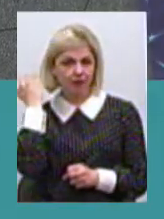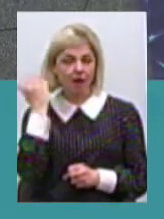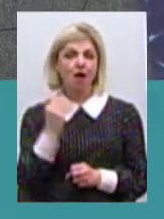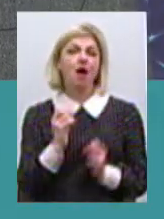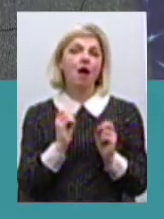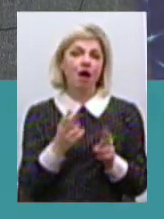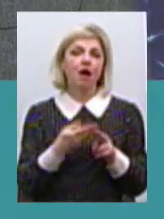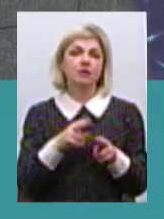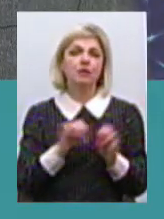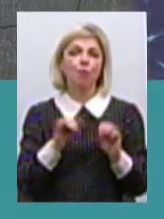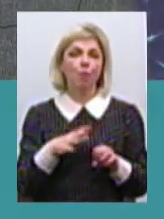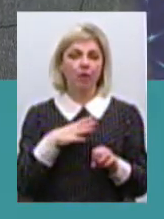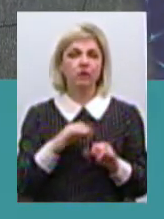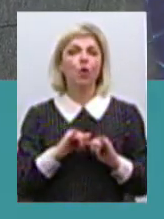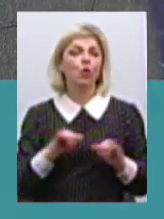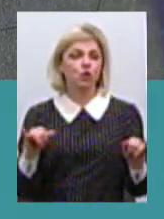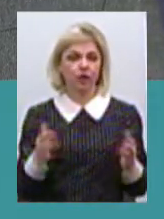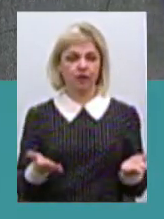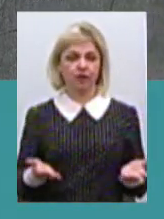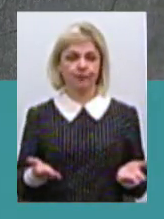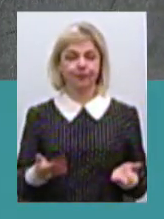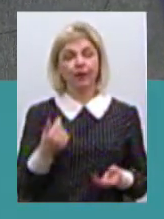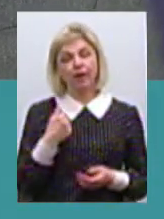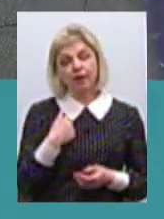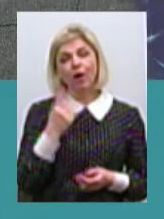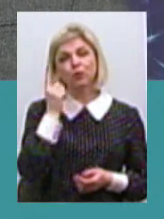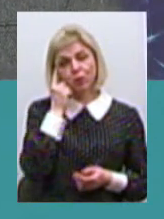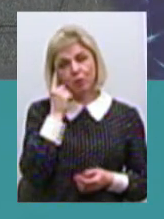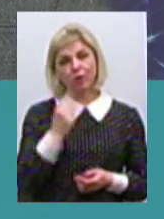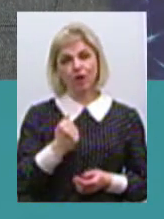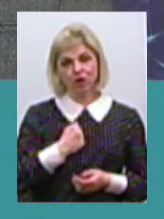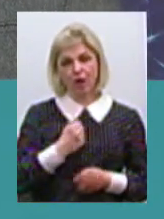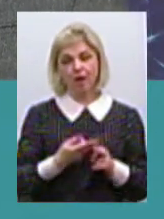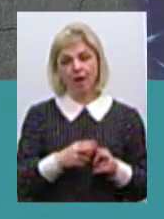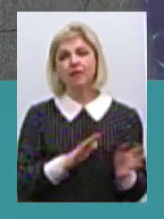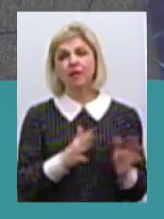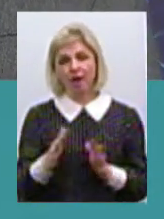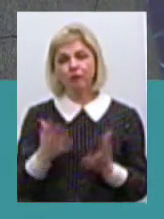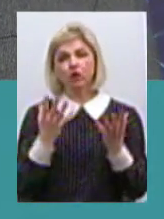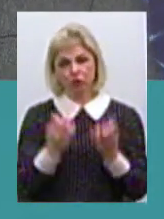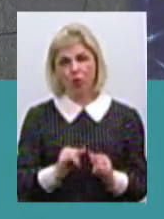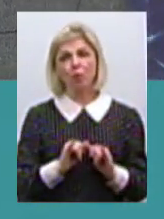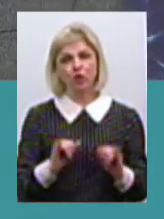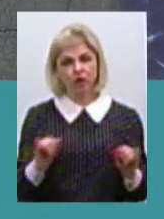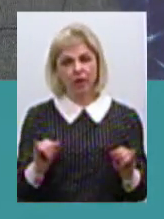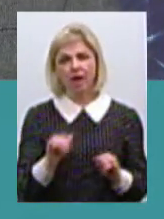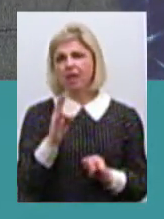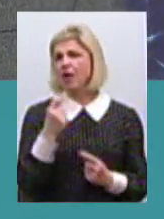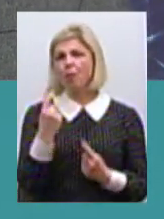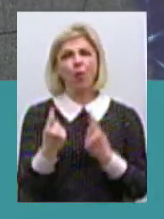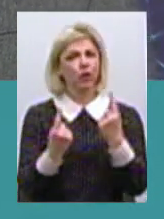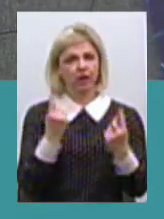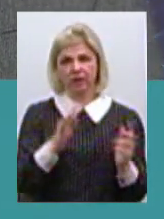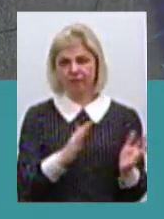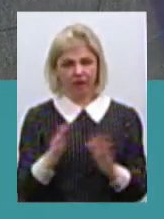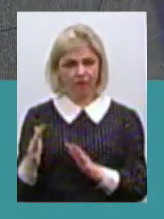Наскільки це може бути поширеним явищем, я не знаю. Я думаю, на жаль, це явище ще поширене, не поодинокі випадки. Враховуючи, що у